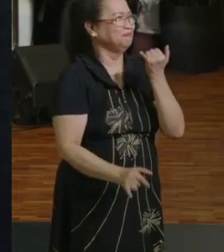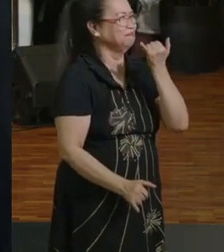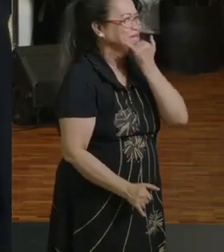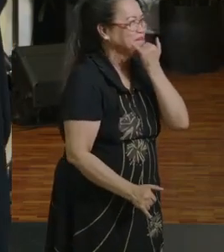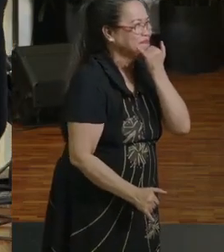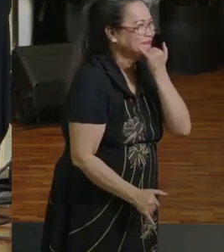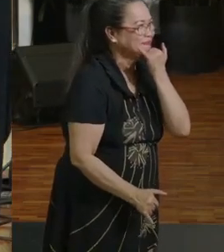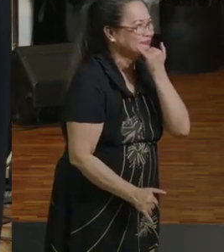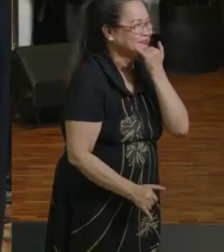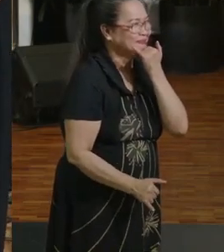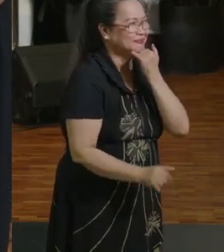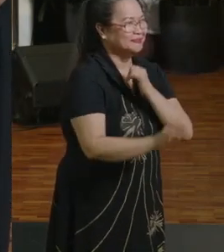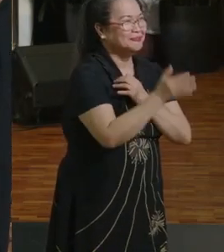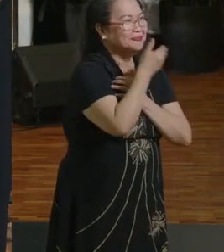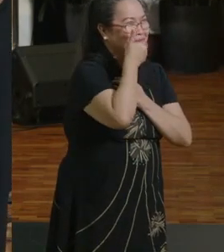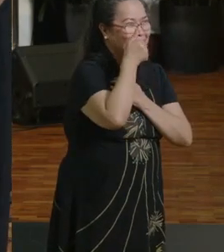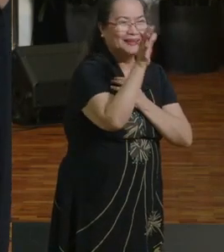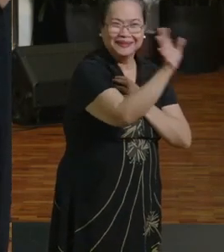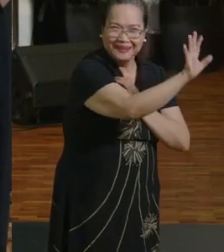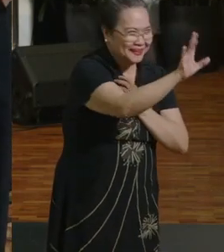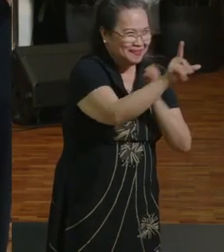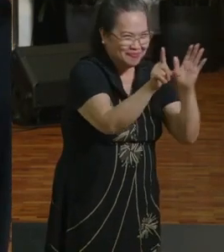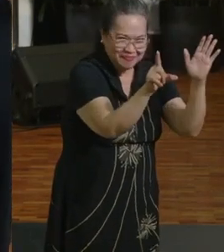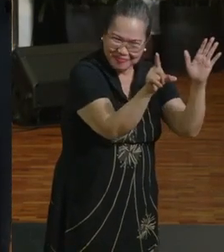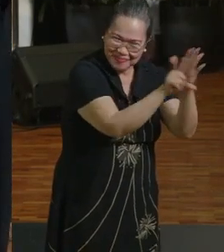Baka mas mabuti, wag na kayong manood.